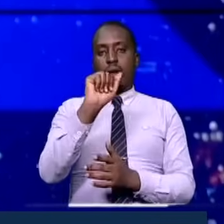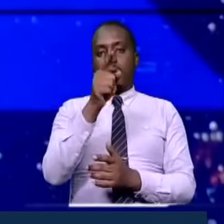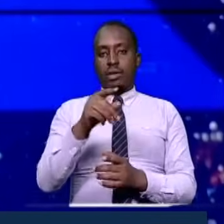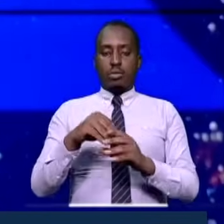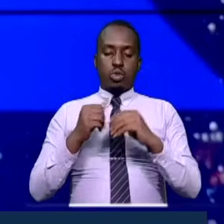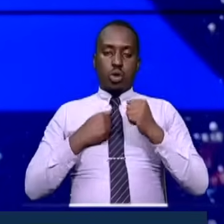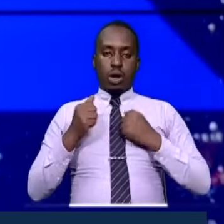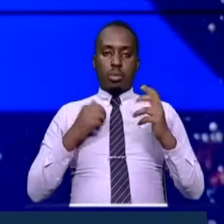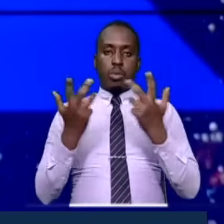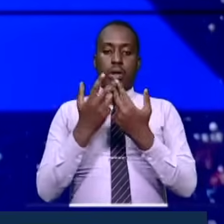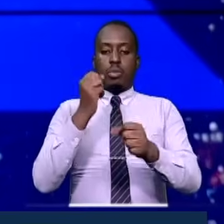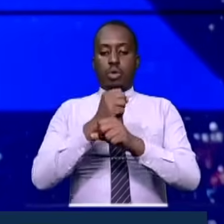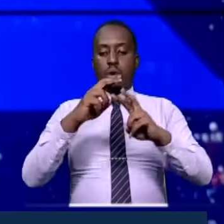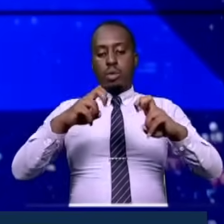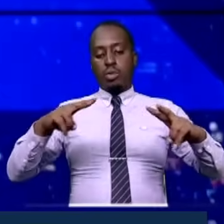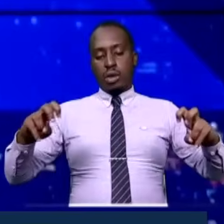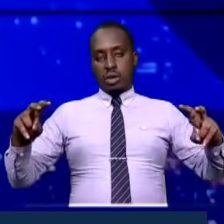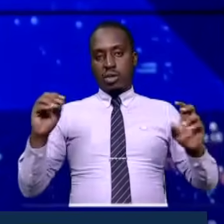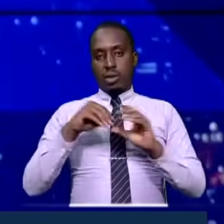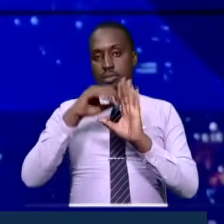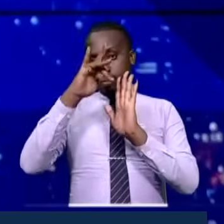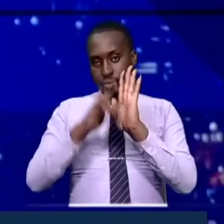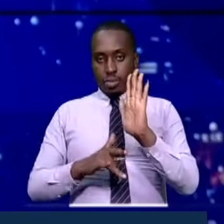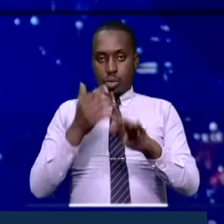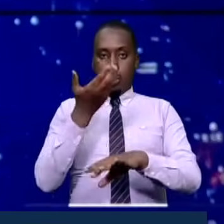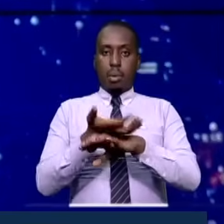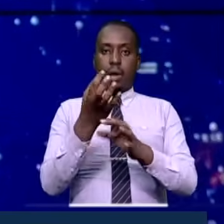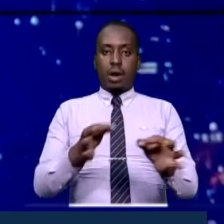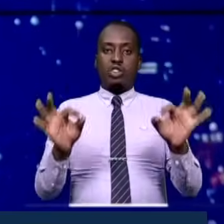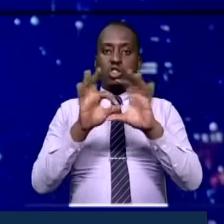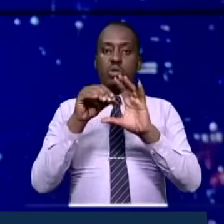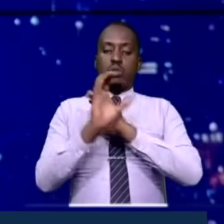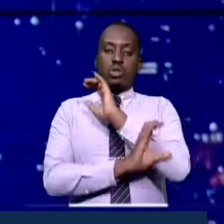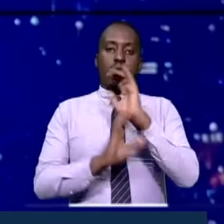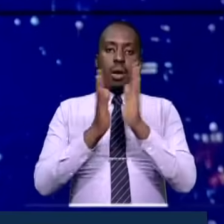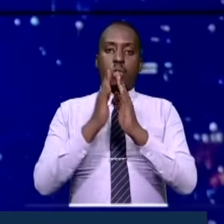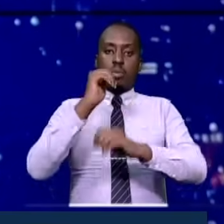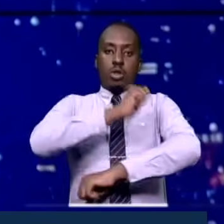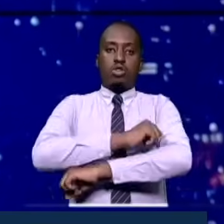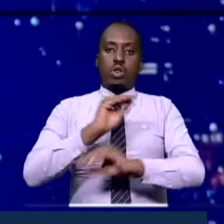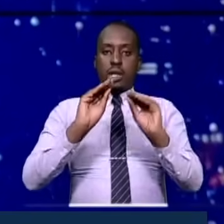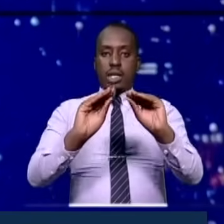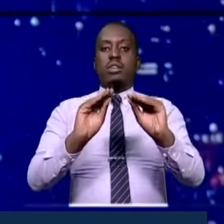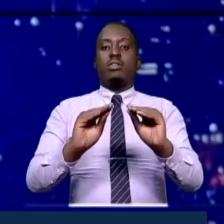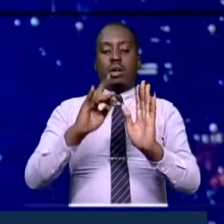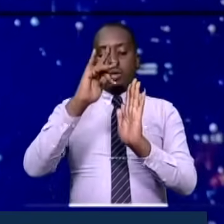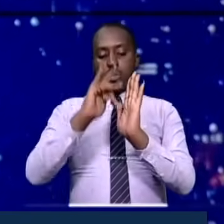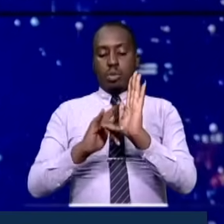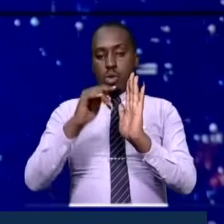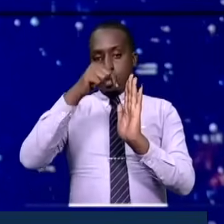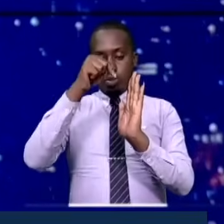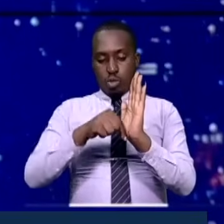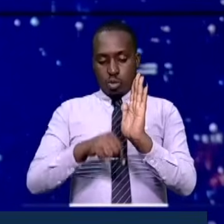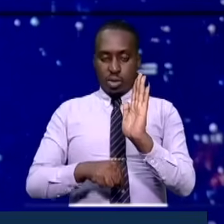bijyanye no gukora ubushakashatsi bwimbitse ku mabuye y'agaciro mu gihugu ndetse no mu mashuri yigisha ubucukuzi